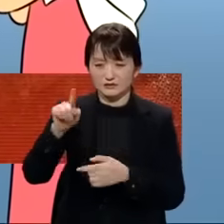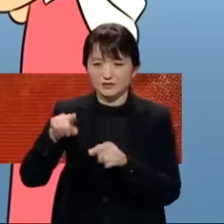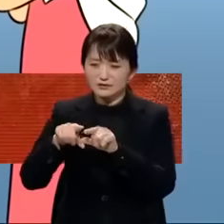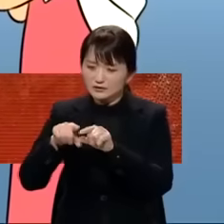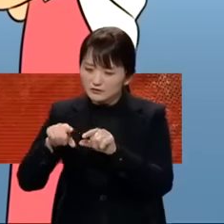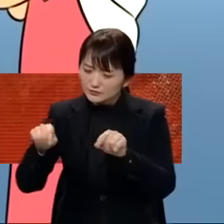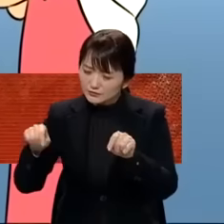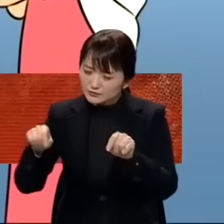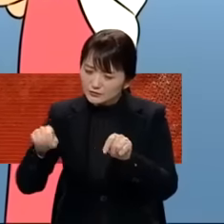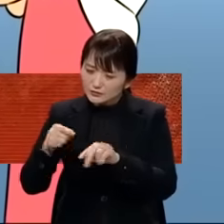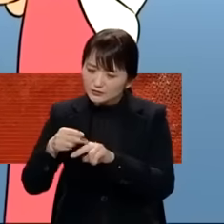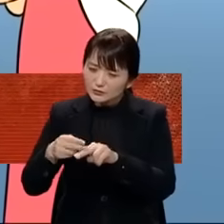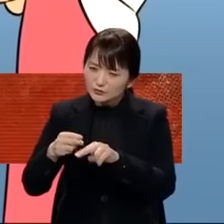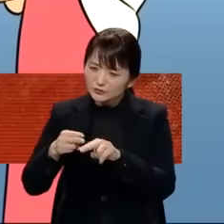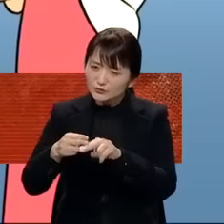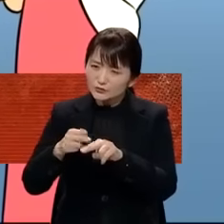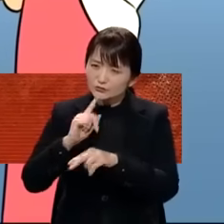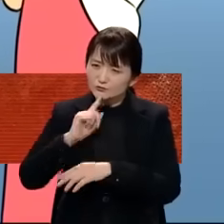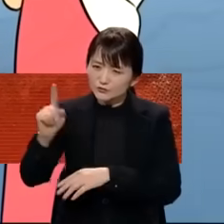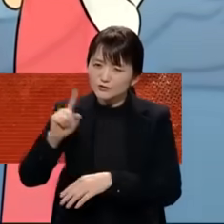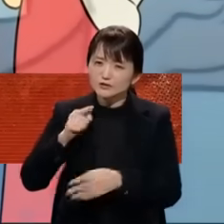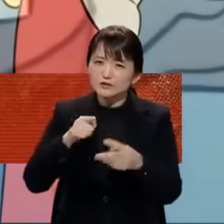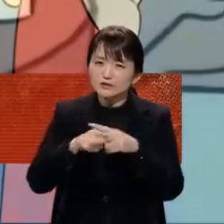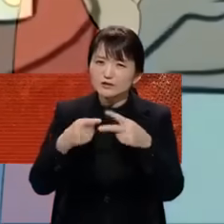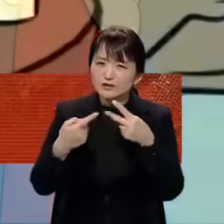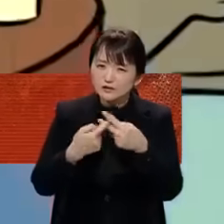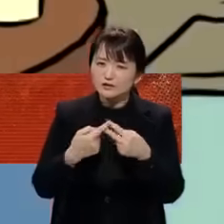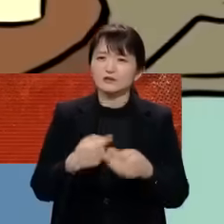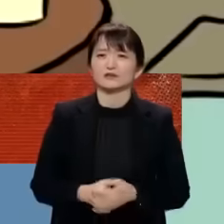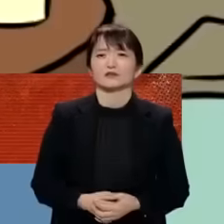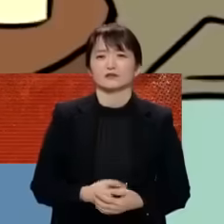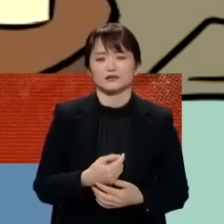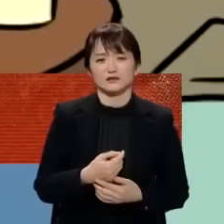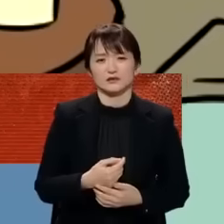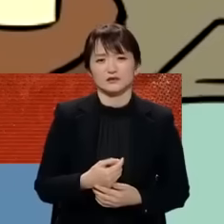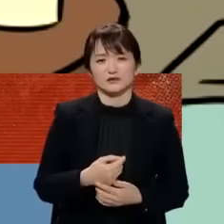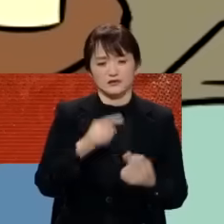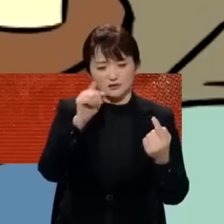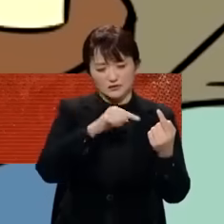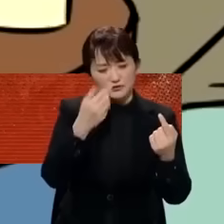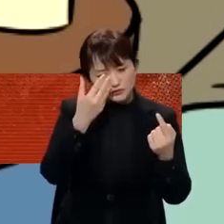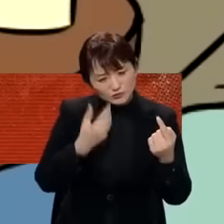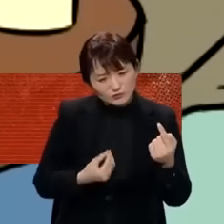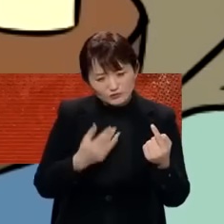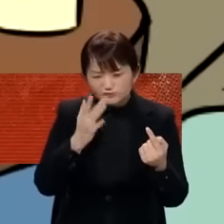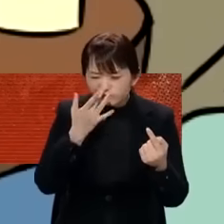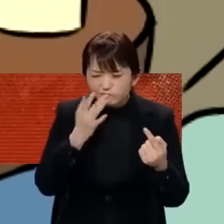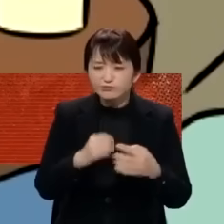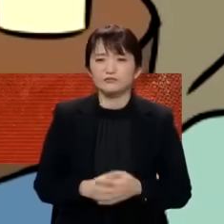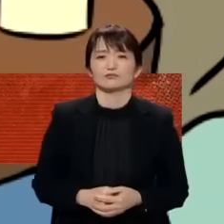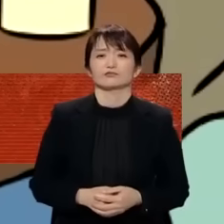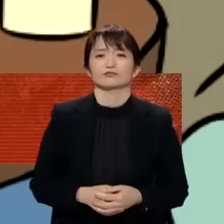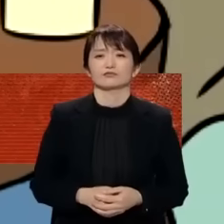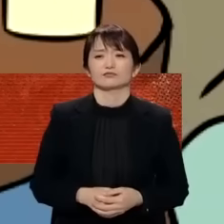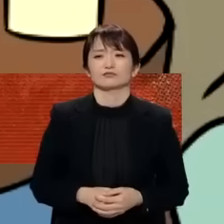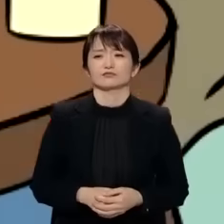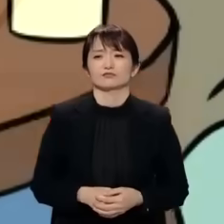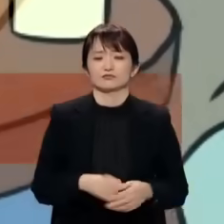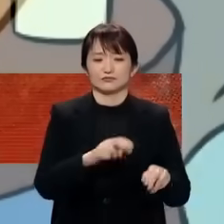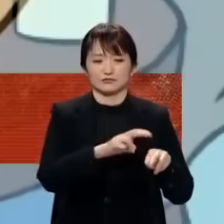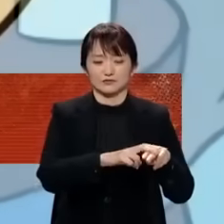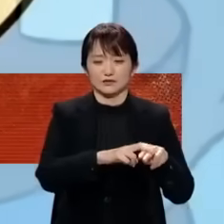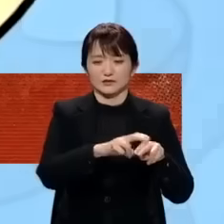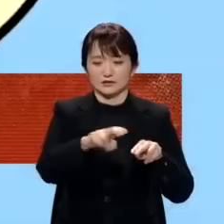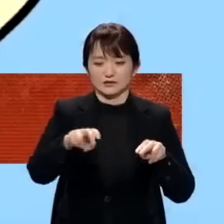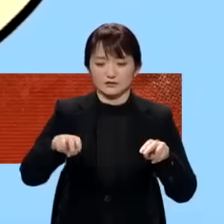되는데 1인 1년은 조금 이해하기 어렵고 저는 또 요걸 한번 지적을 하고 싶습니다 어차피 자리가네 개잖아음 세 개